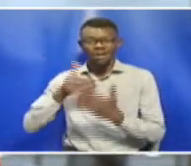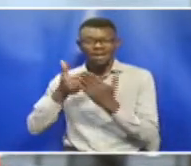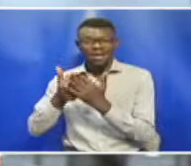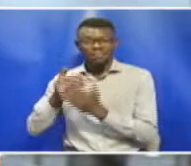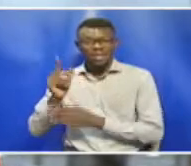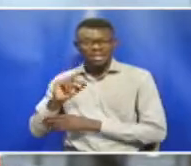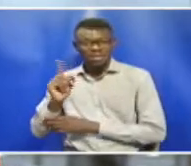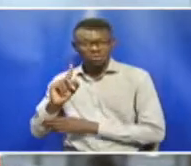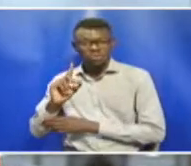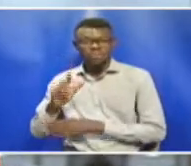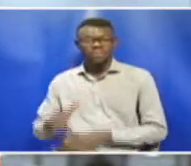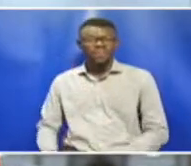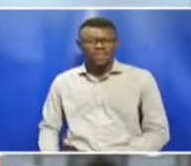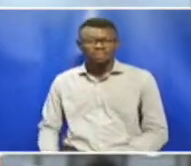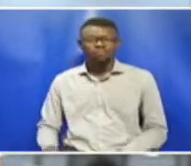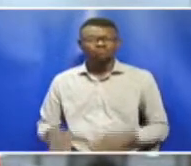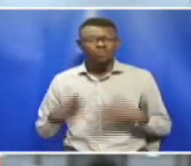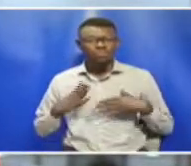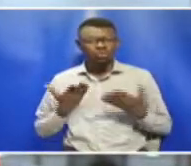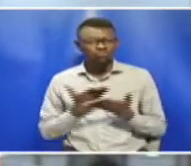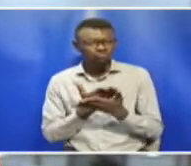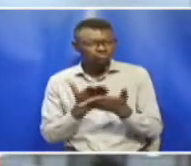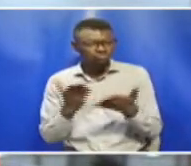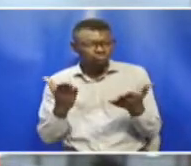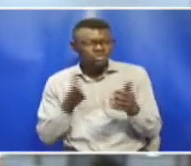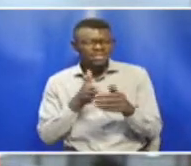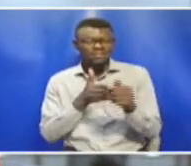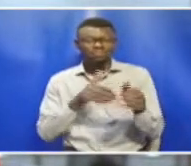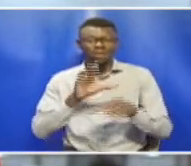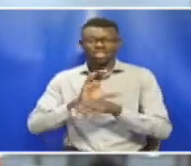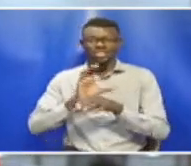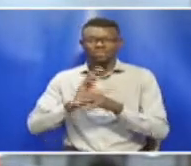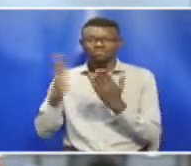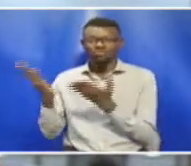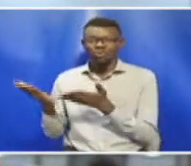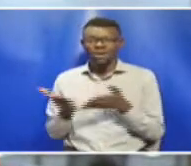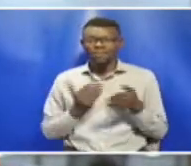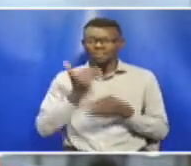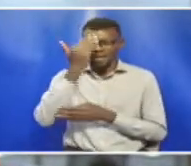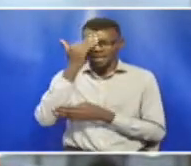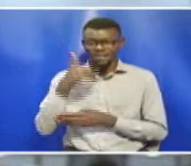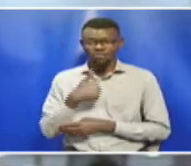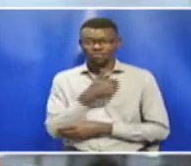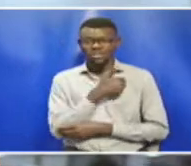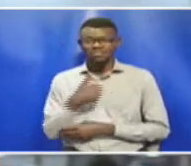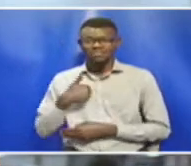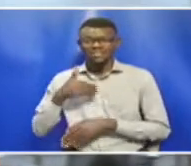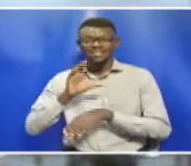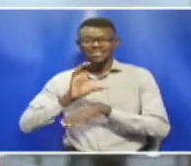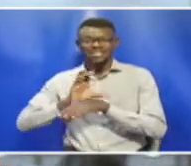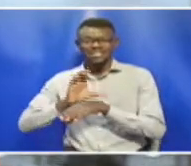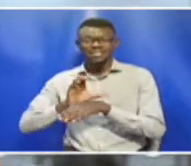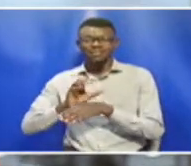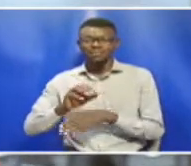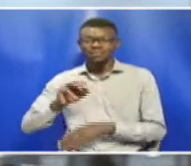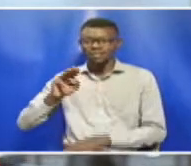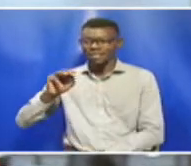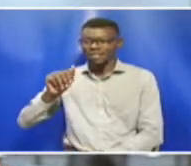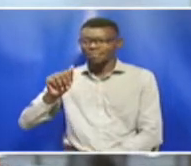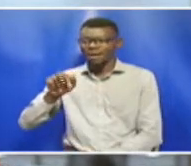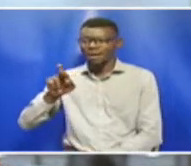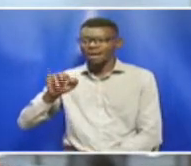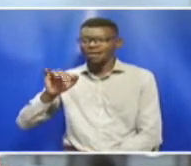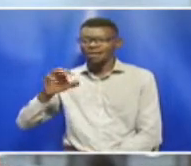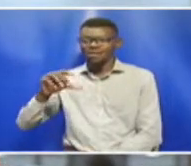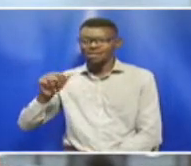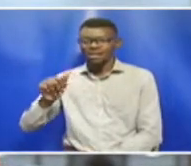Anyolo amepokelewa na Wakristo pamoja na viongozi wengine wa kanisa la Katoliki. Mwanahabari wetu George Maringa ameandamana